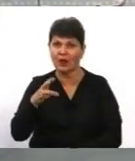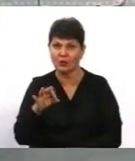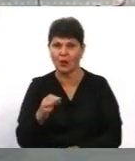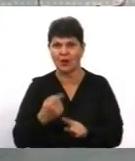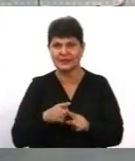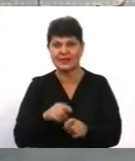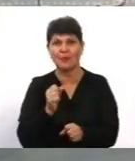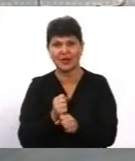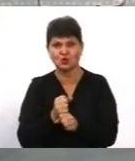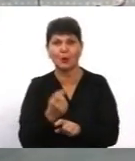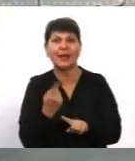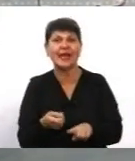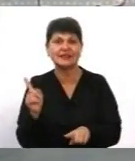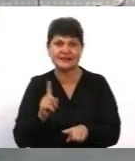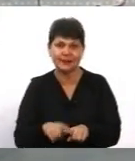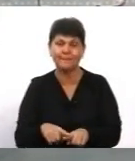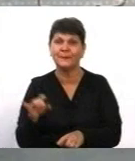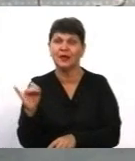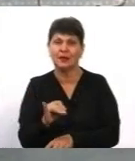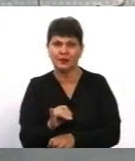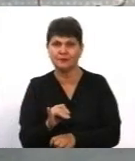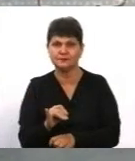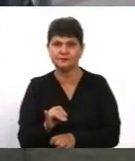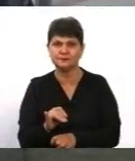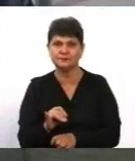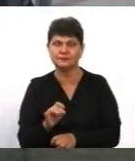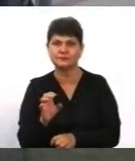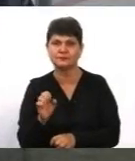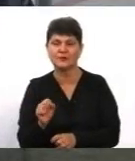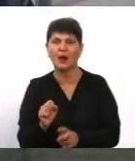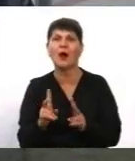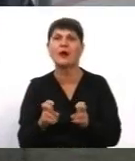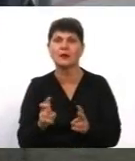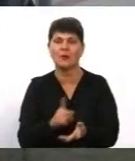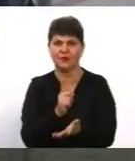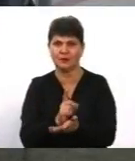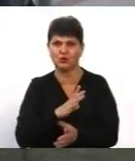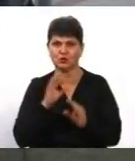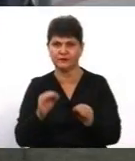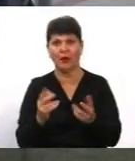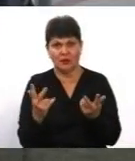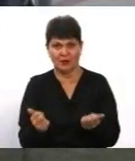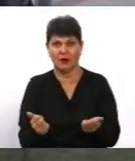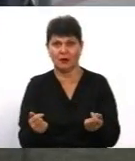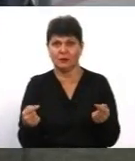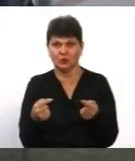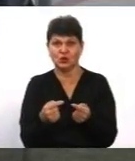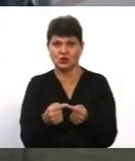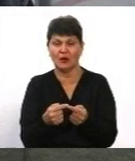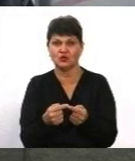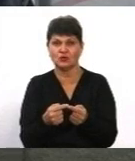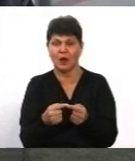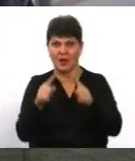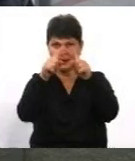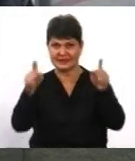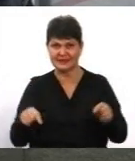над цим. І згідно правилами вони мають бути встановлені? Так, однозначно. І саме знак